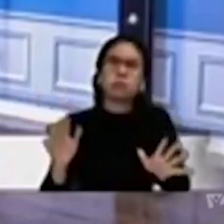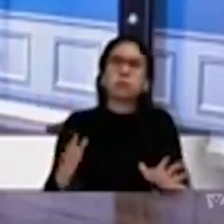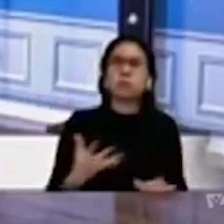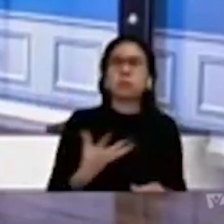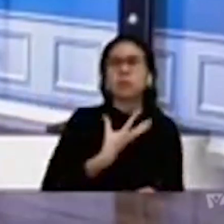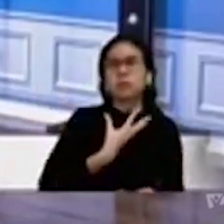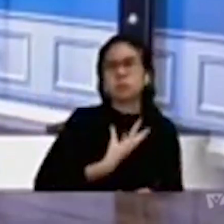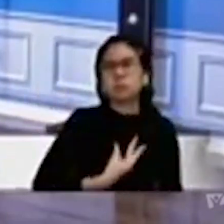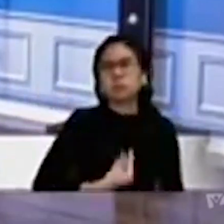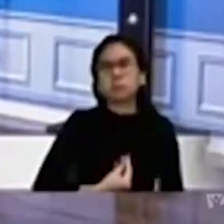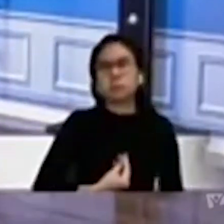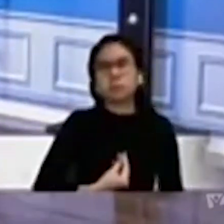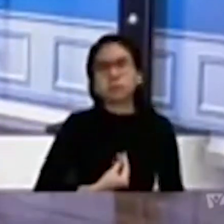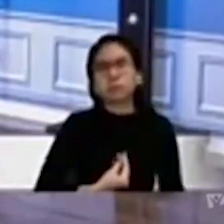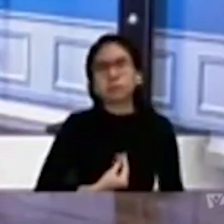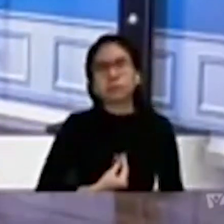mengelu.